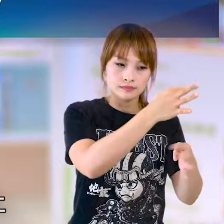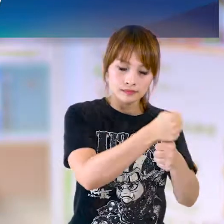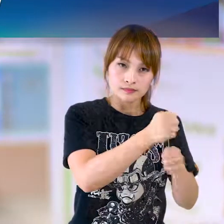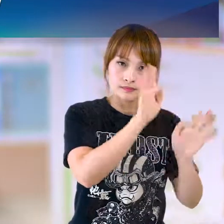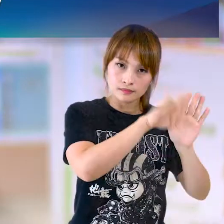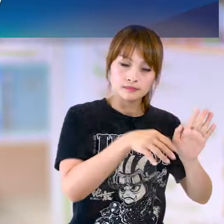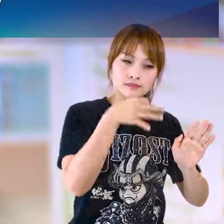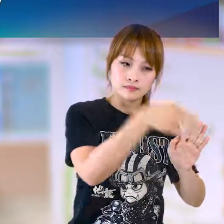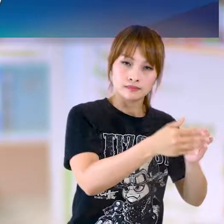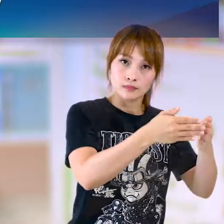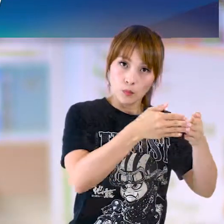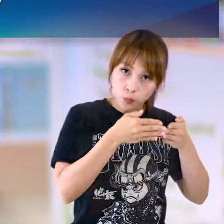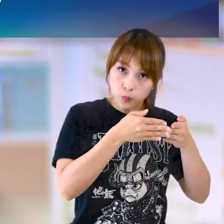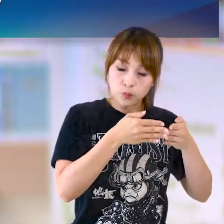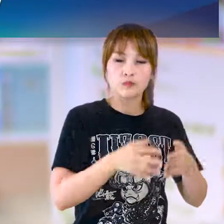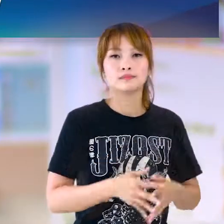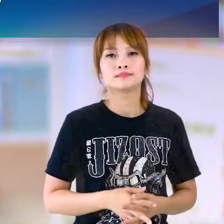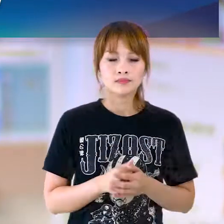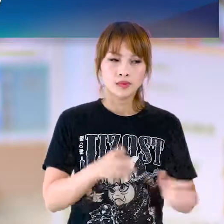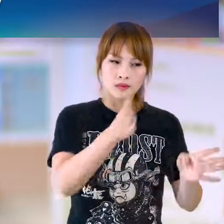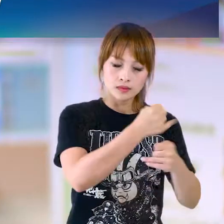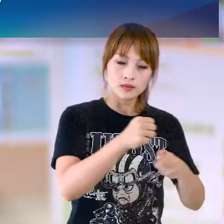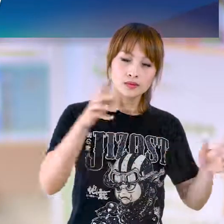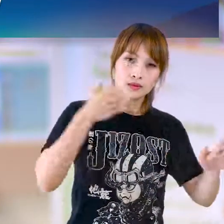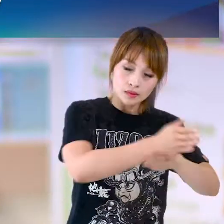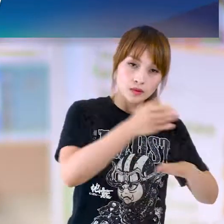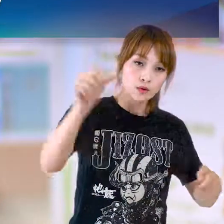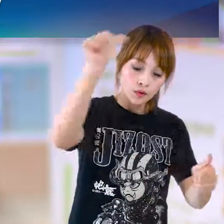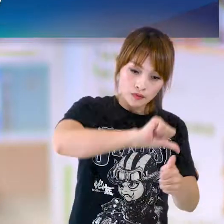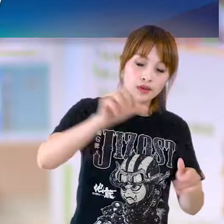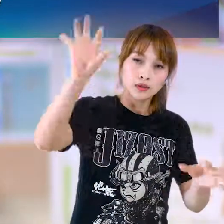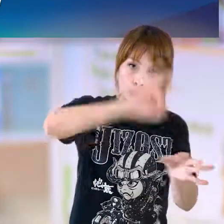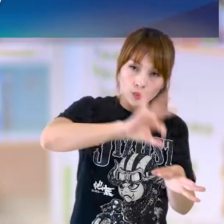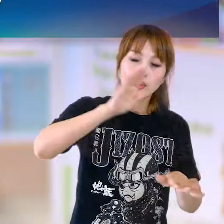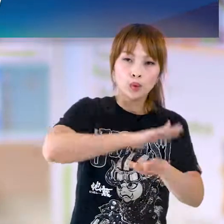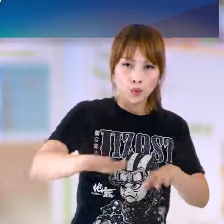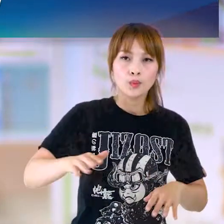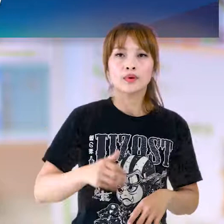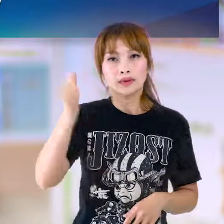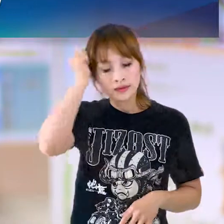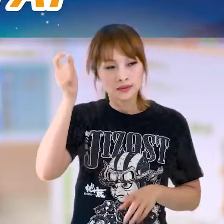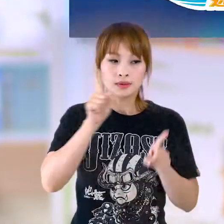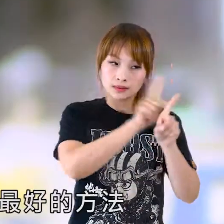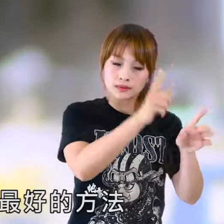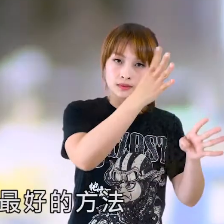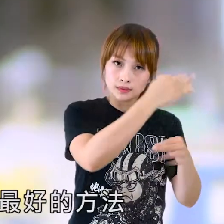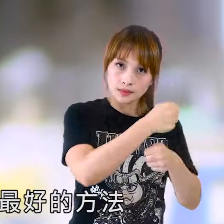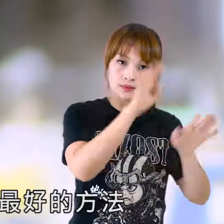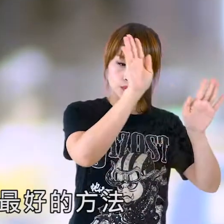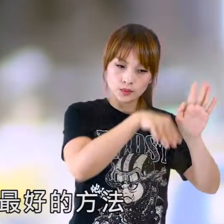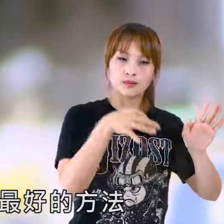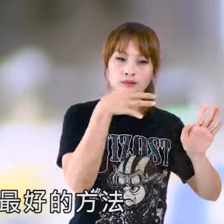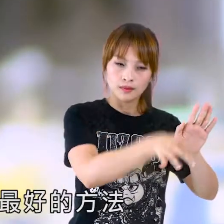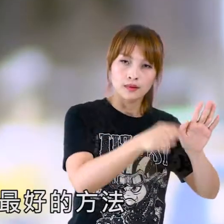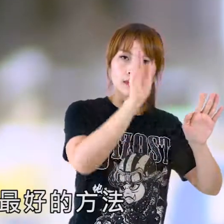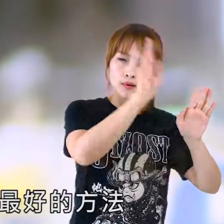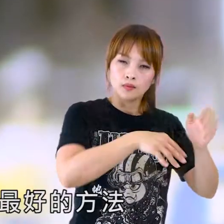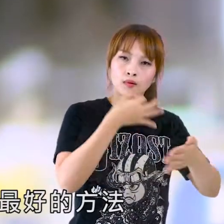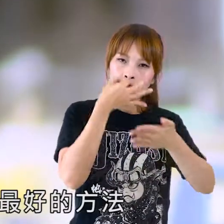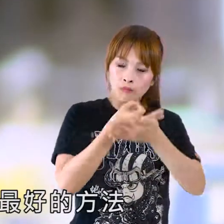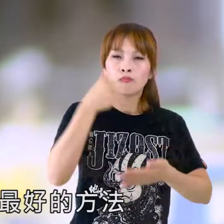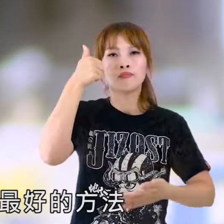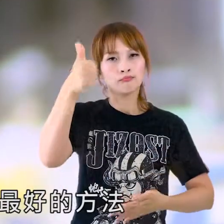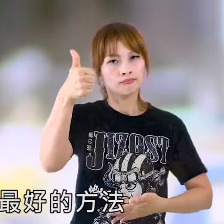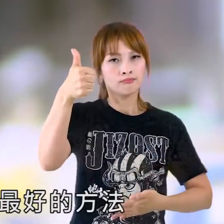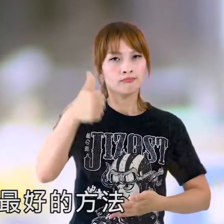止，请记得准时缴纳地价税。超过呢，会有增加滞纳金的负担，所以提醒各位好朋友，